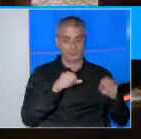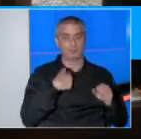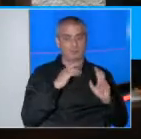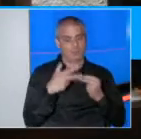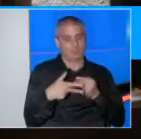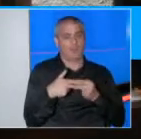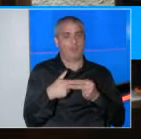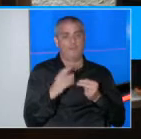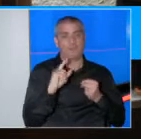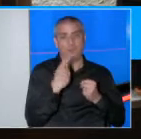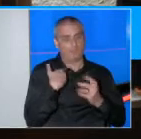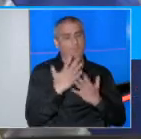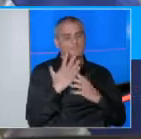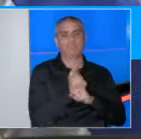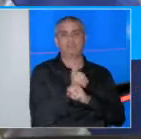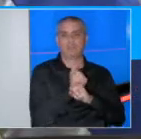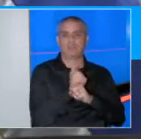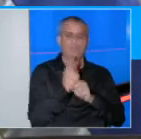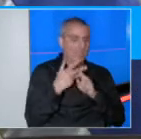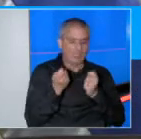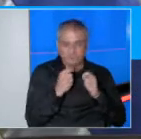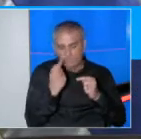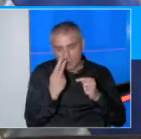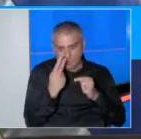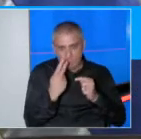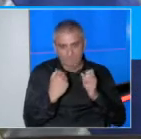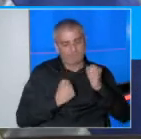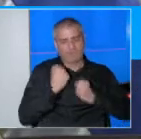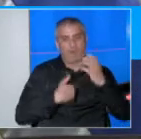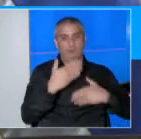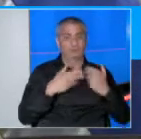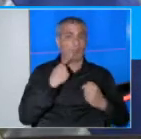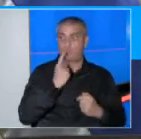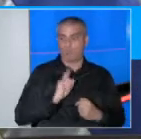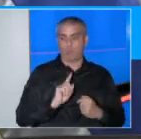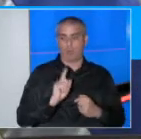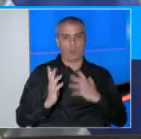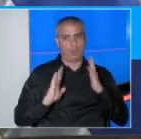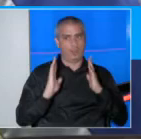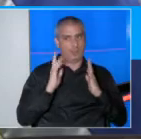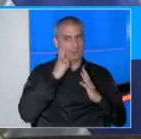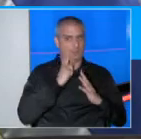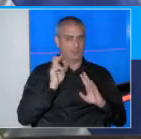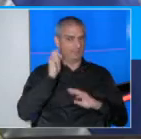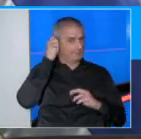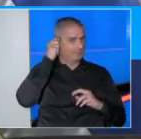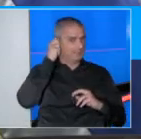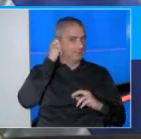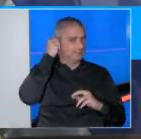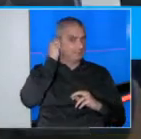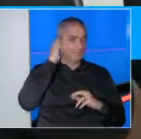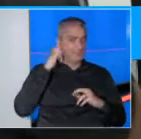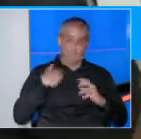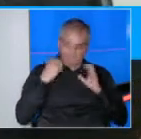מאוד קרוב עם כולם, עלה בידי, זה עניין של סגירה של יום או יומיים, ולרוץ לעניין הזה, אחרים אומרים, לא, בוא לא נתבזה, בוא נהיה בטוחים לפחות